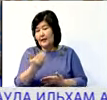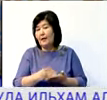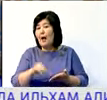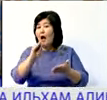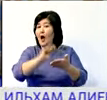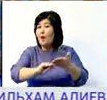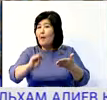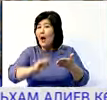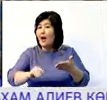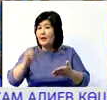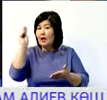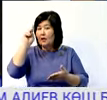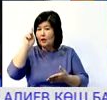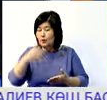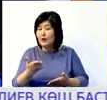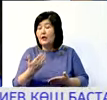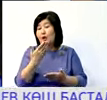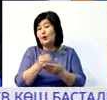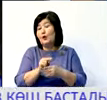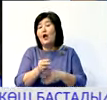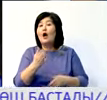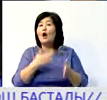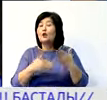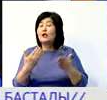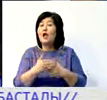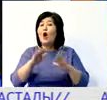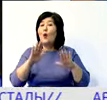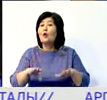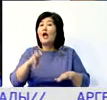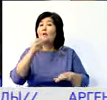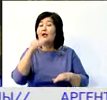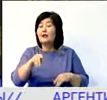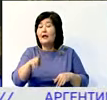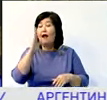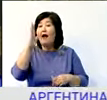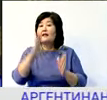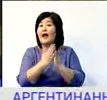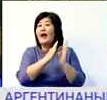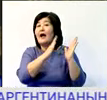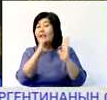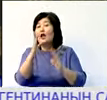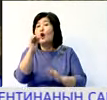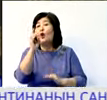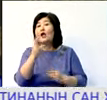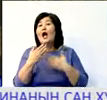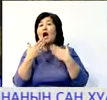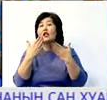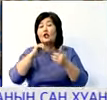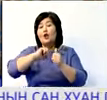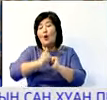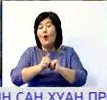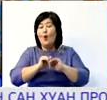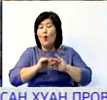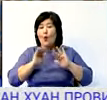жаза білу, соның әдістерін үйрету. Сүйінші жаңалық, орталық мешітте алдағы уақытта діни кітапхана мен Құран жаттау орталығы ашылатын